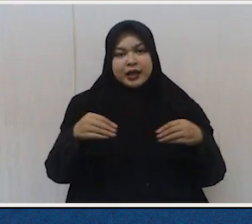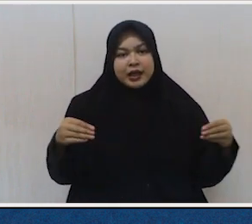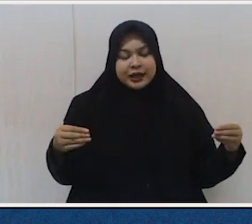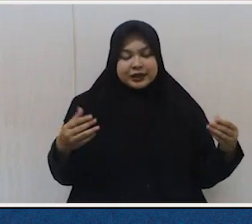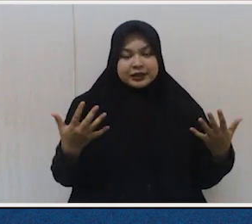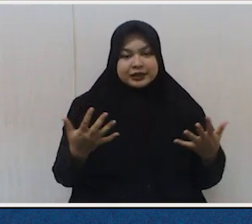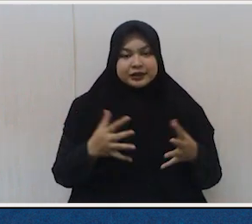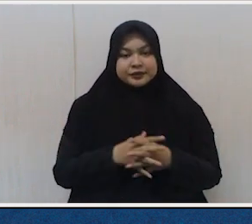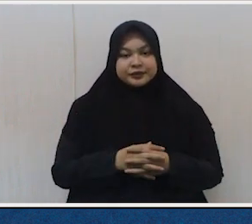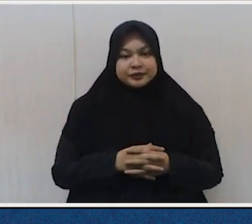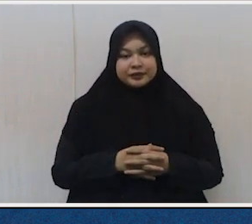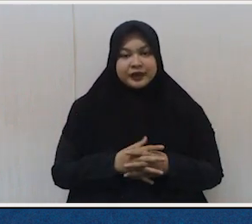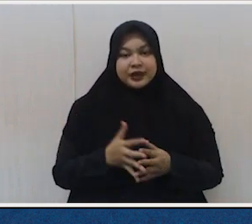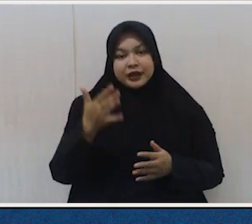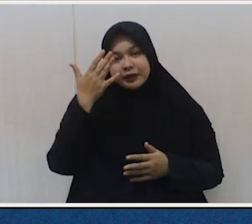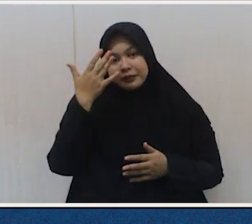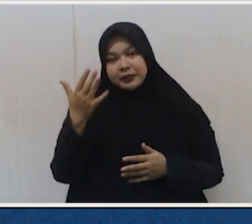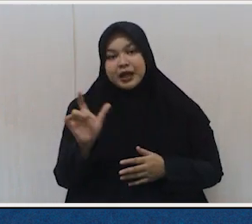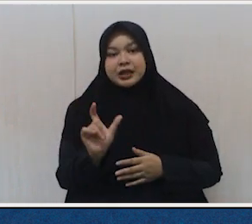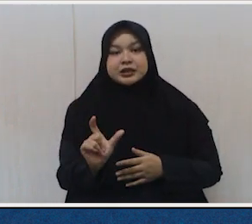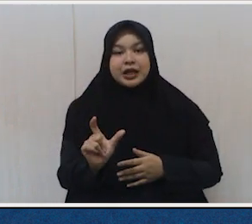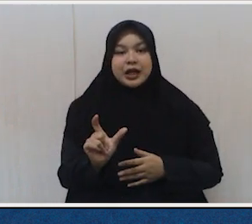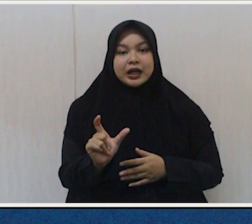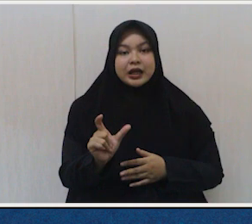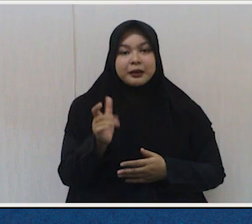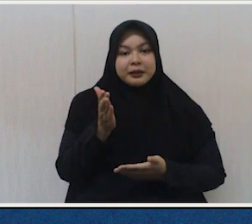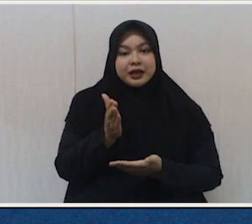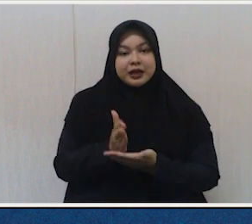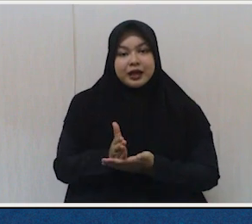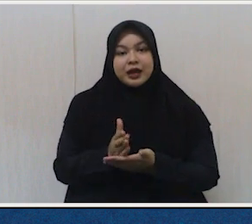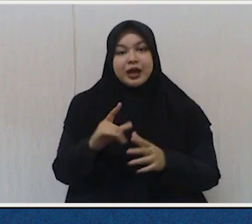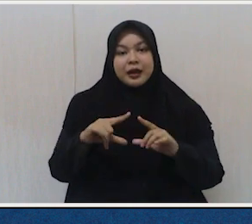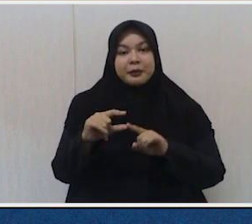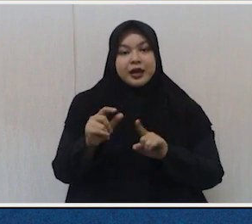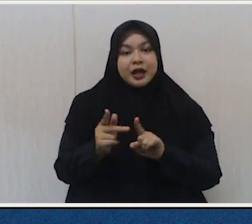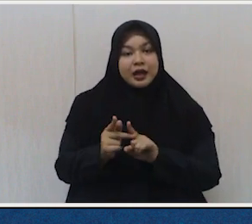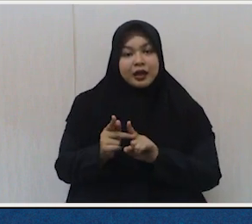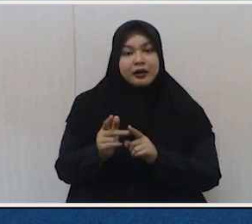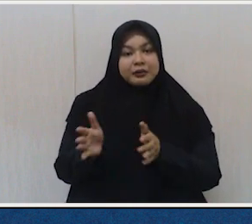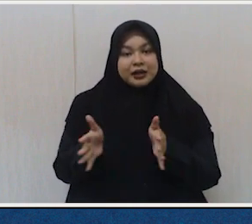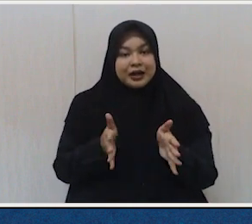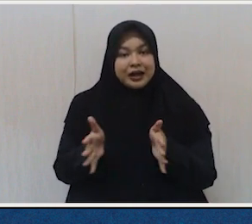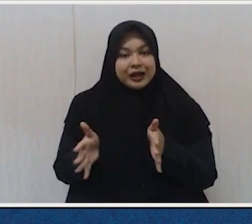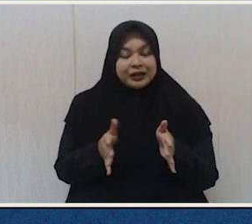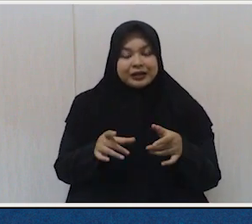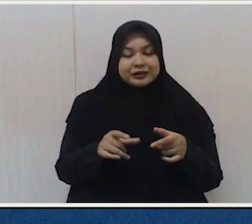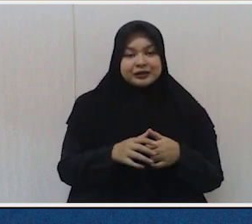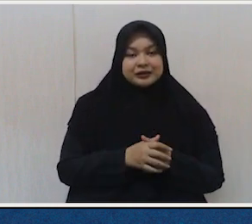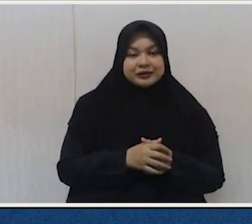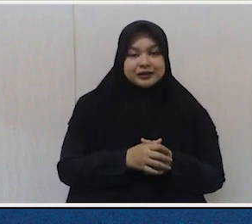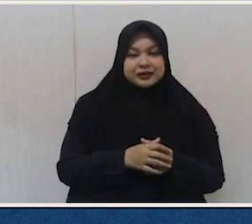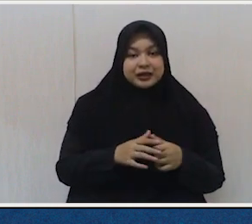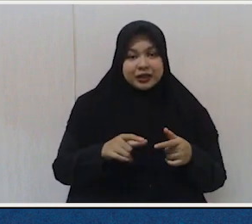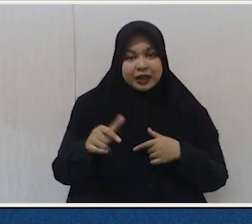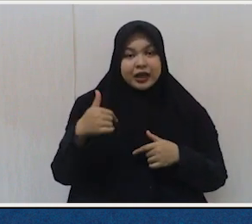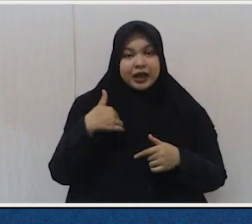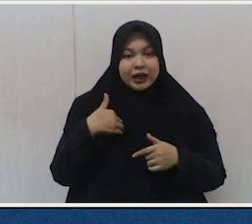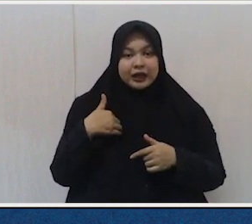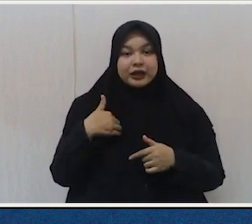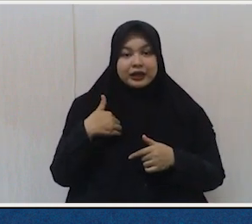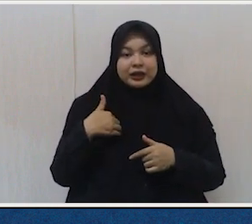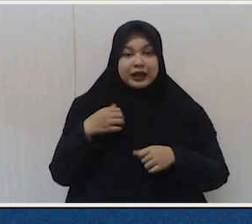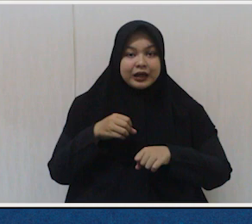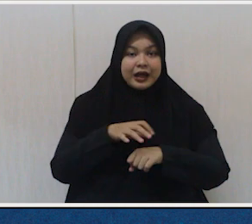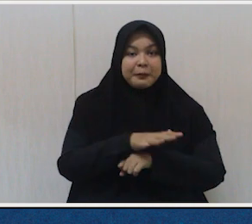acara Gimana cara pen hukum menangani Iya prosedur Betul bet iya i dan ada konsekuensi anggaran